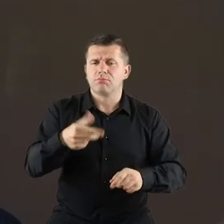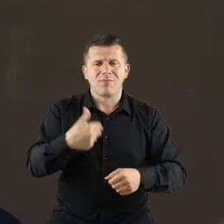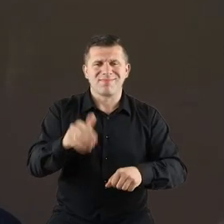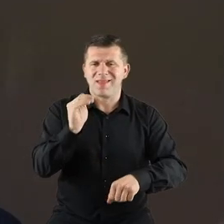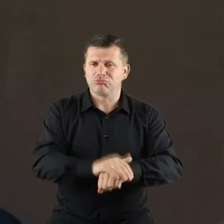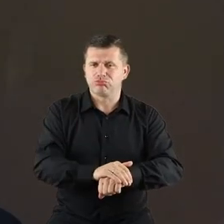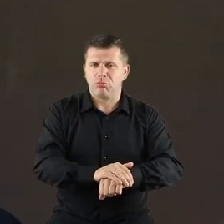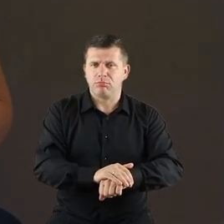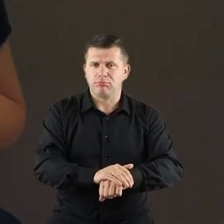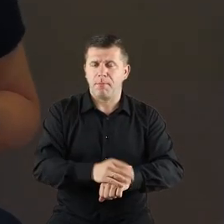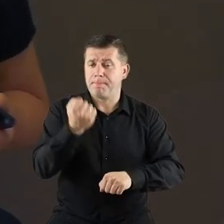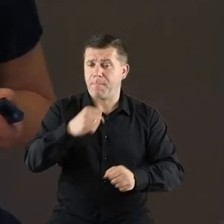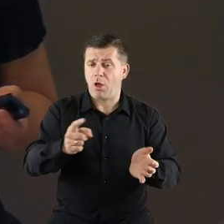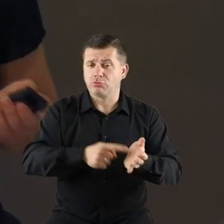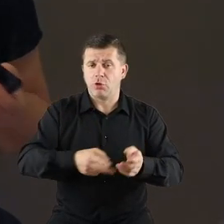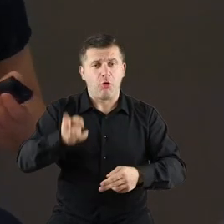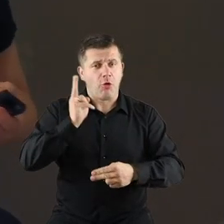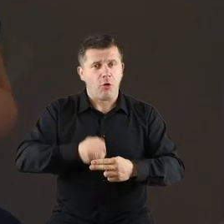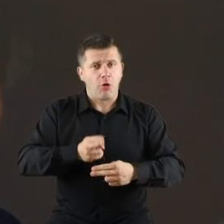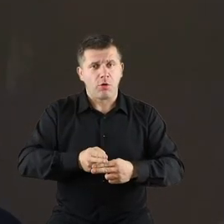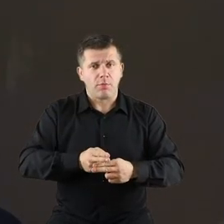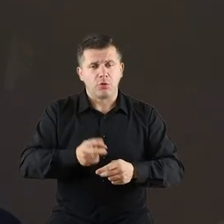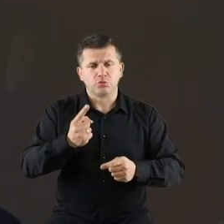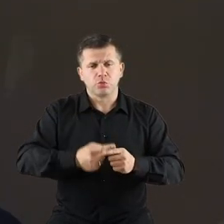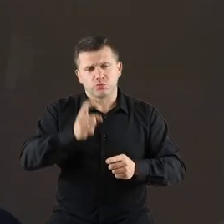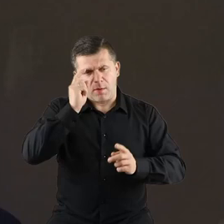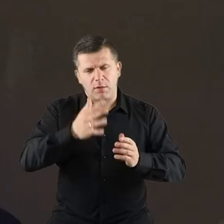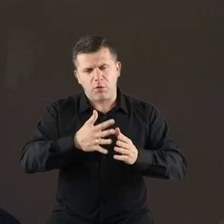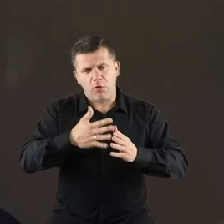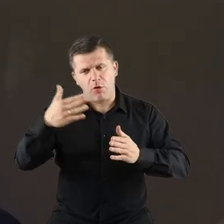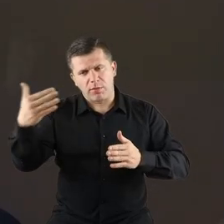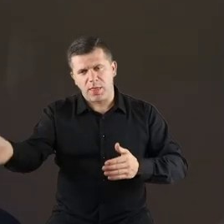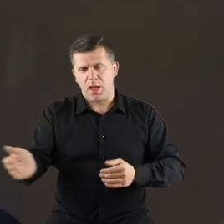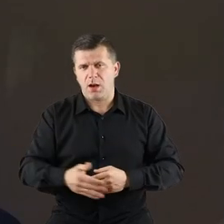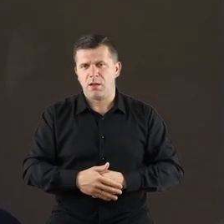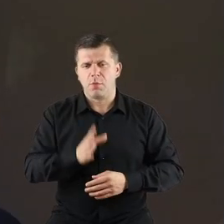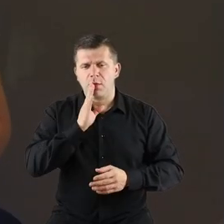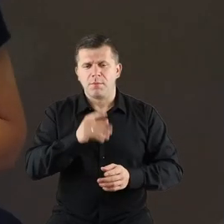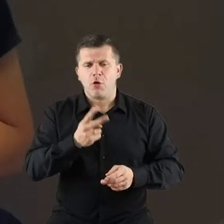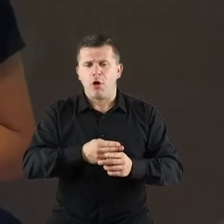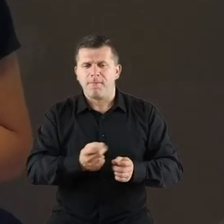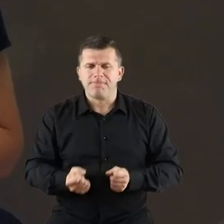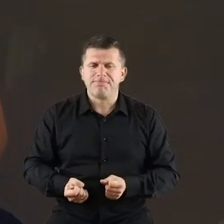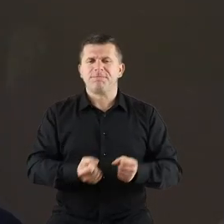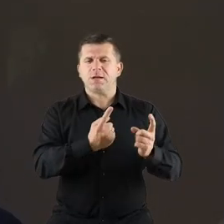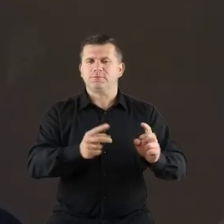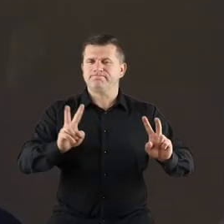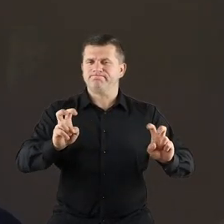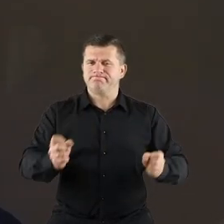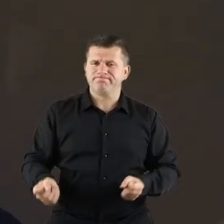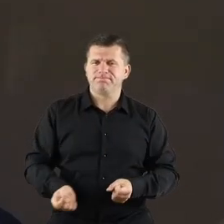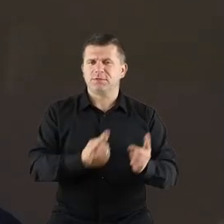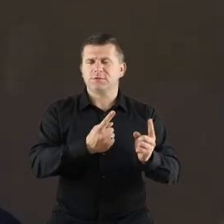bardzo często chorobę oddala się od człowieka w jakiś sposób więc wyrzuca się ją gdzieś Oczywiście w postaci nie wiem